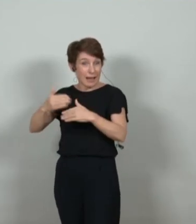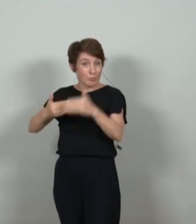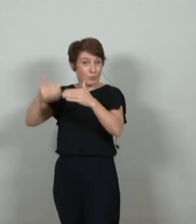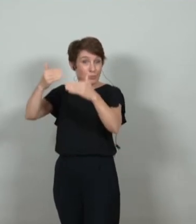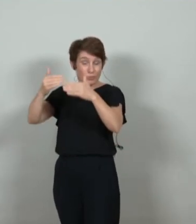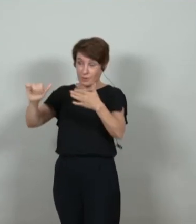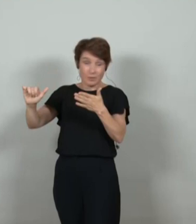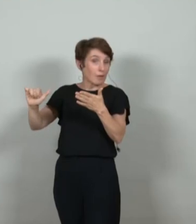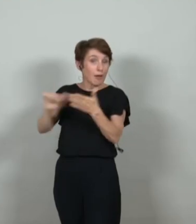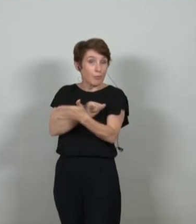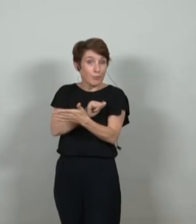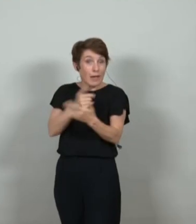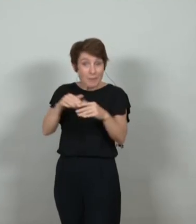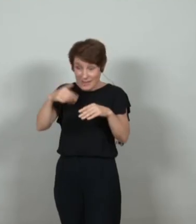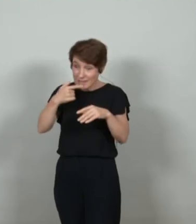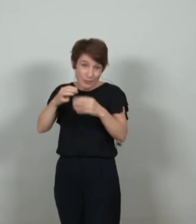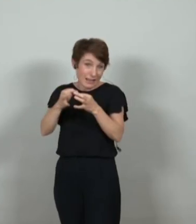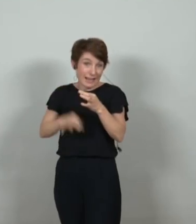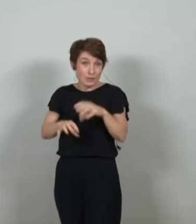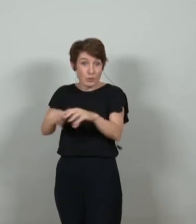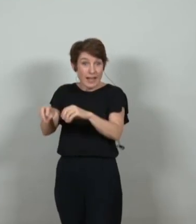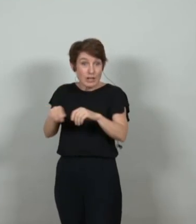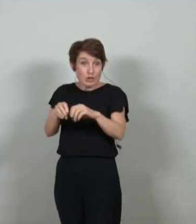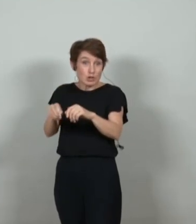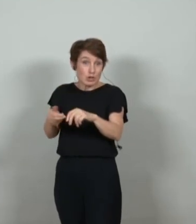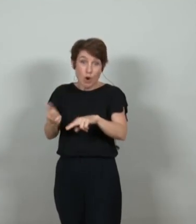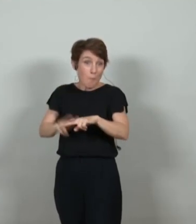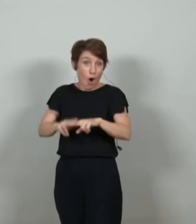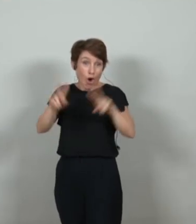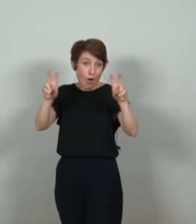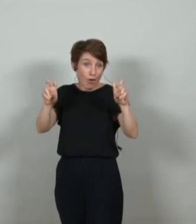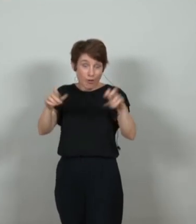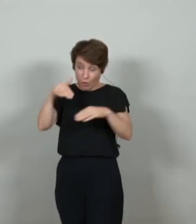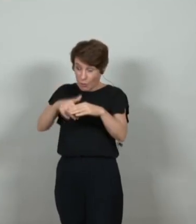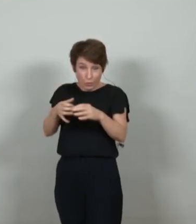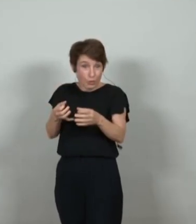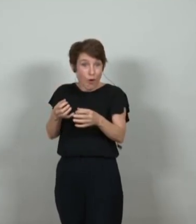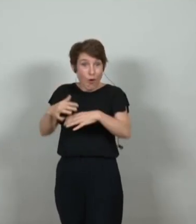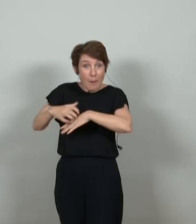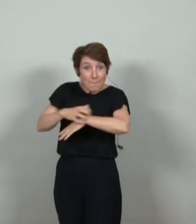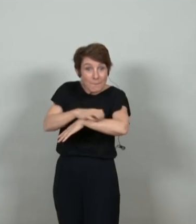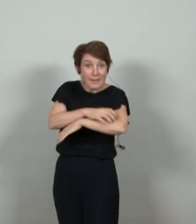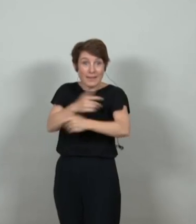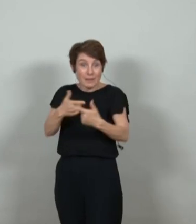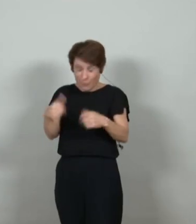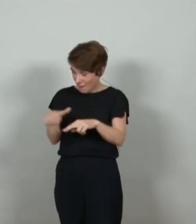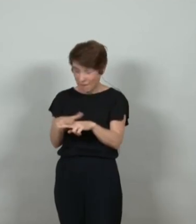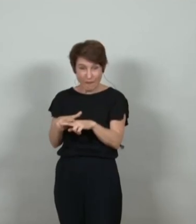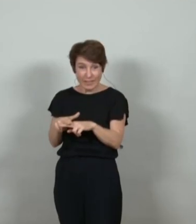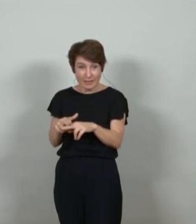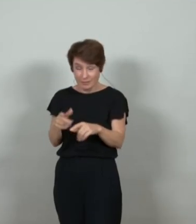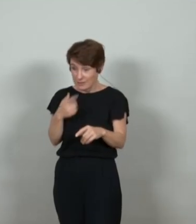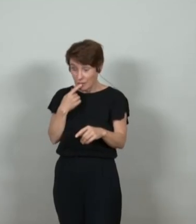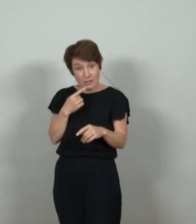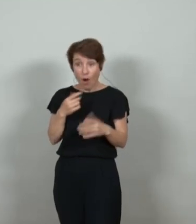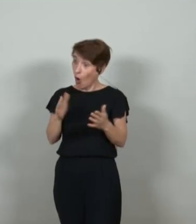c'est censé être un composé vivant et c'est des sols qui sont compactés qui sont qui sont pollués et évidemment personne ne penserait sérieusement à faire